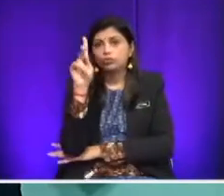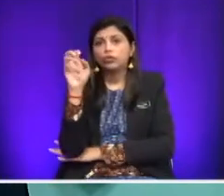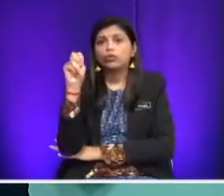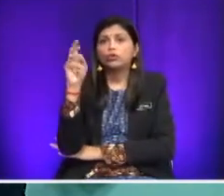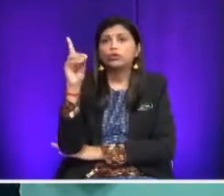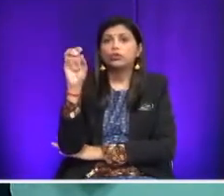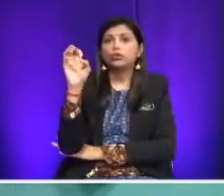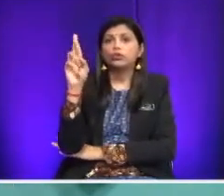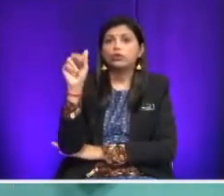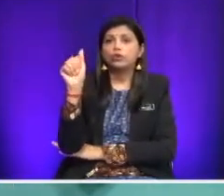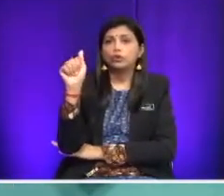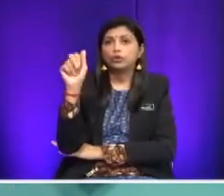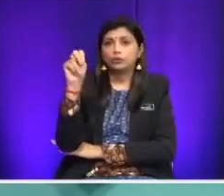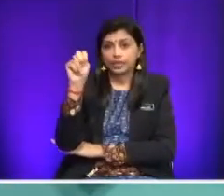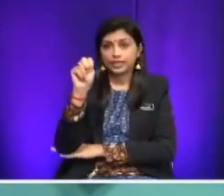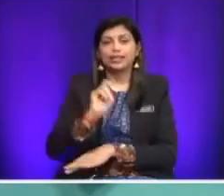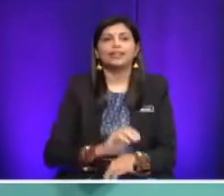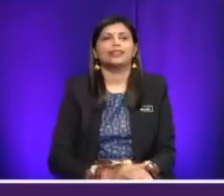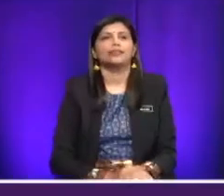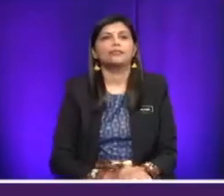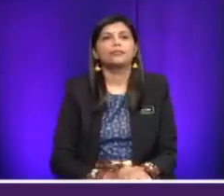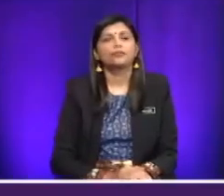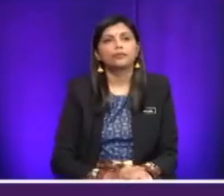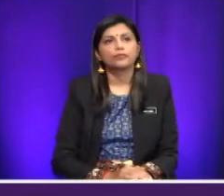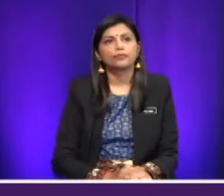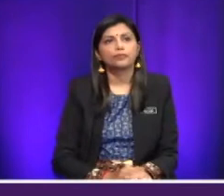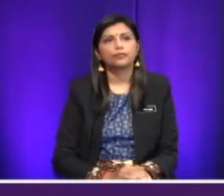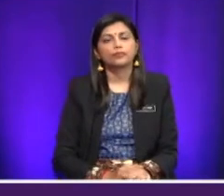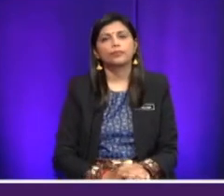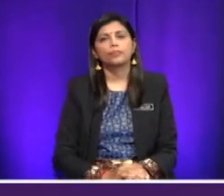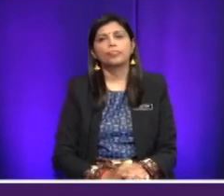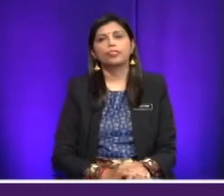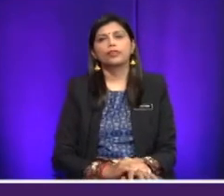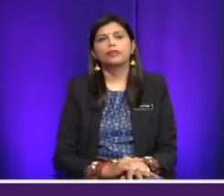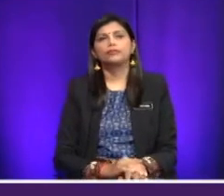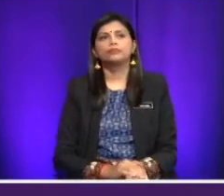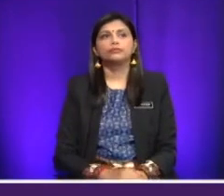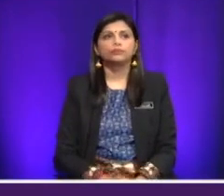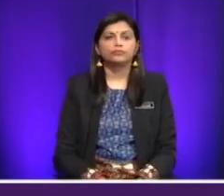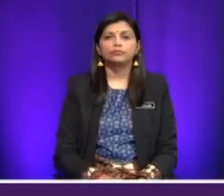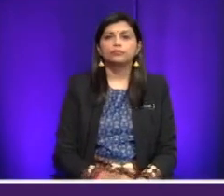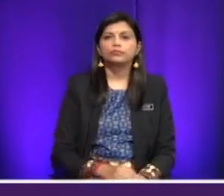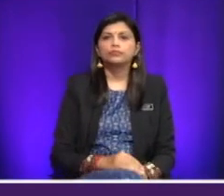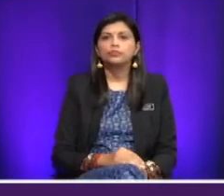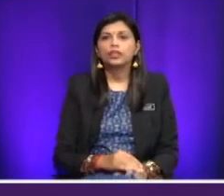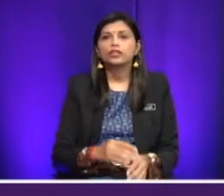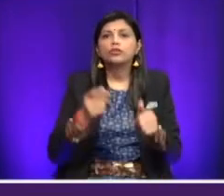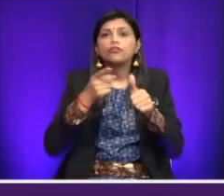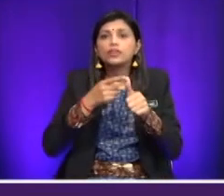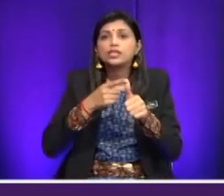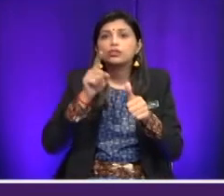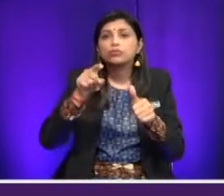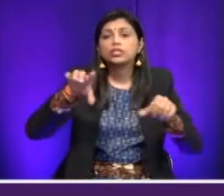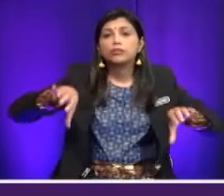automotive Oke membangunkan mode Prototype kendaraan untuk tuntunan physical oke di sini berikut Afrika bentuk